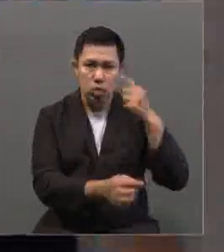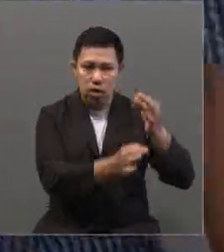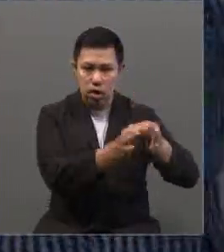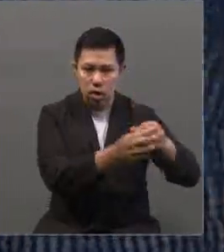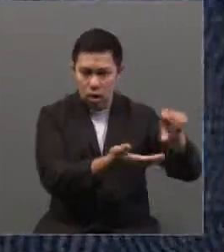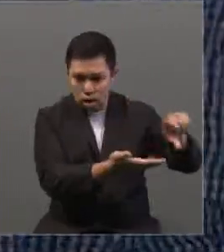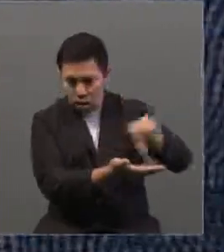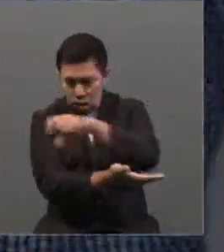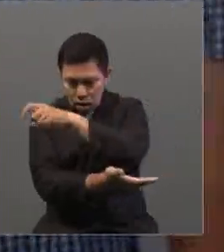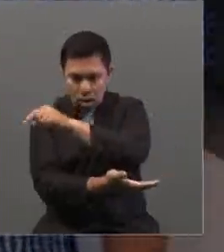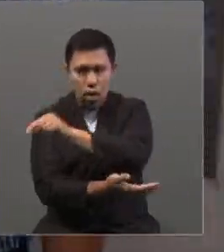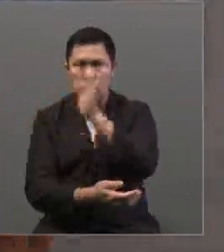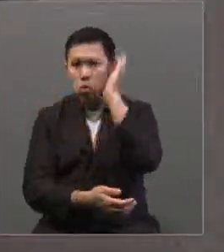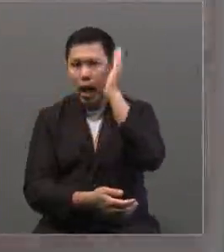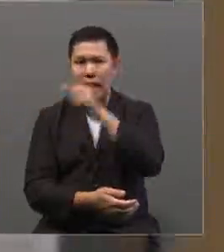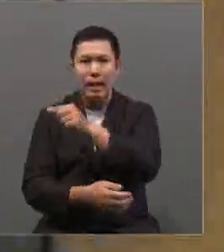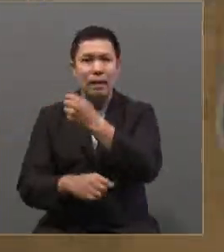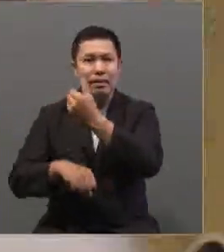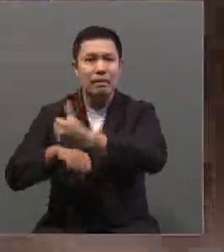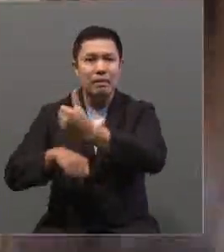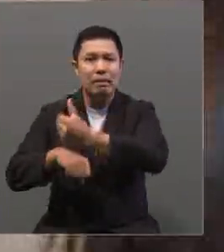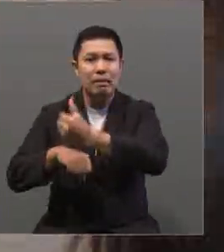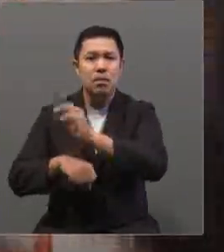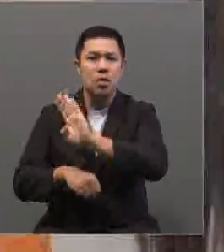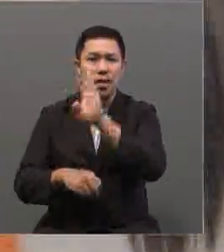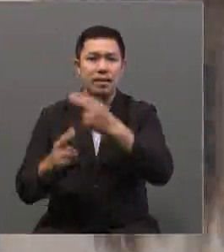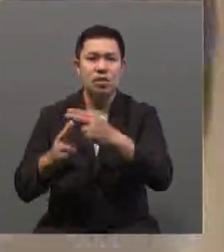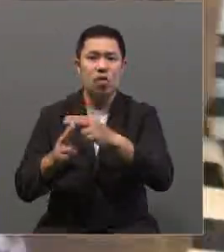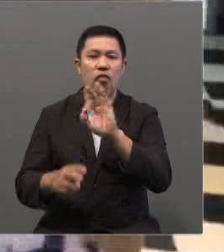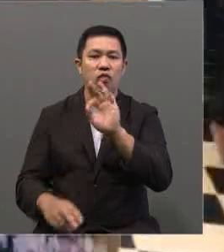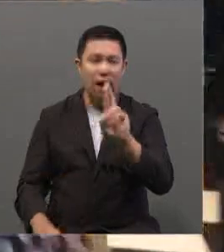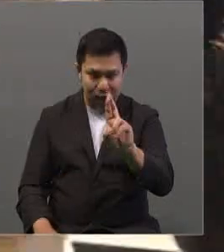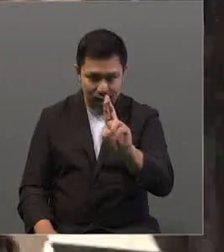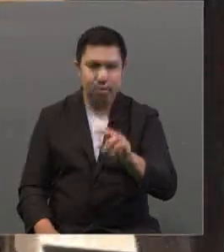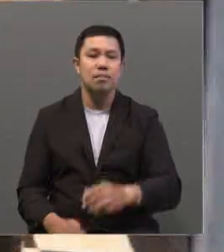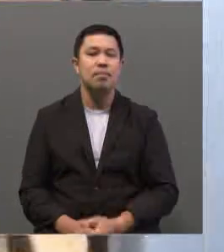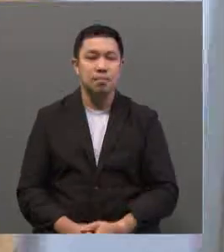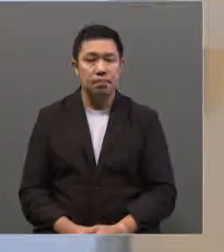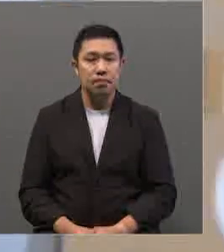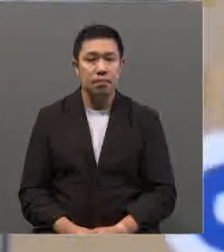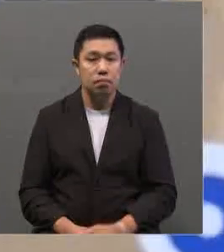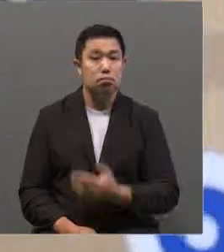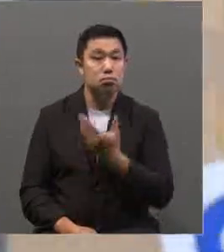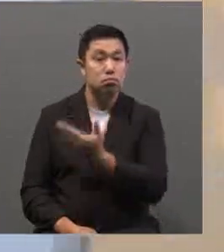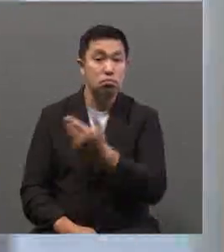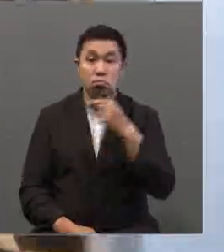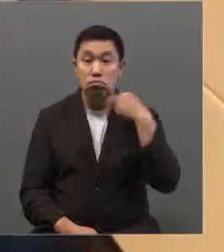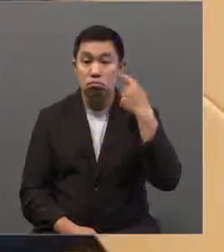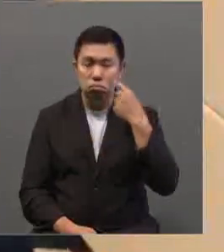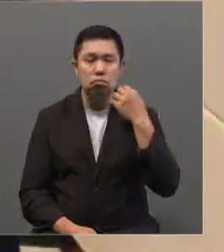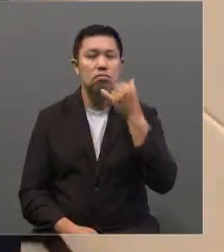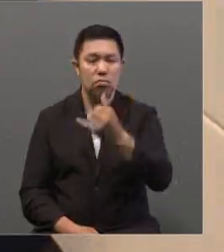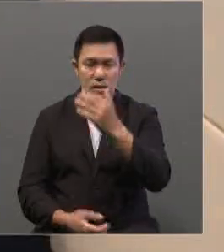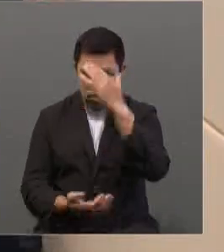งกับนายอภิรักษ์กฏฐิอดีตผู้บริหาร Forex 3D และบริษัท MediPay จำกัดคุณกระปุกก็เข้าพ